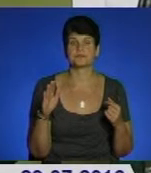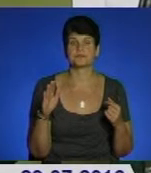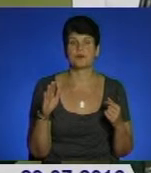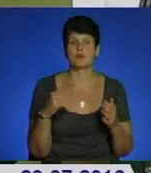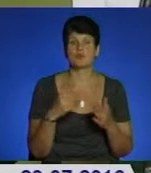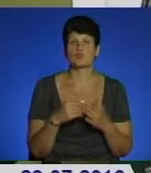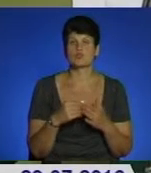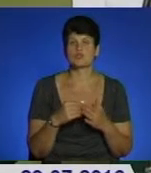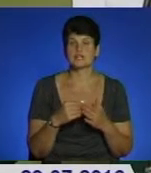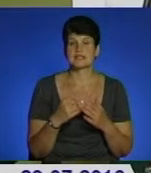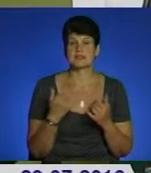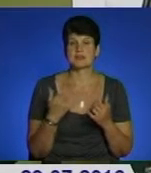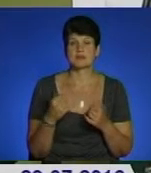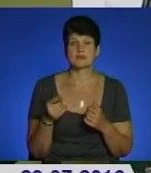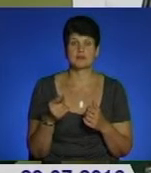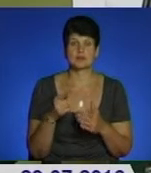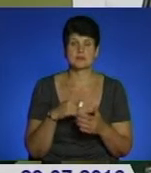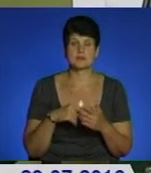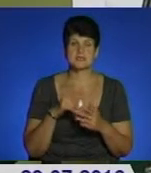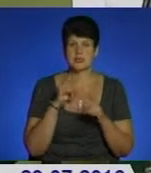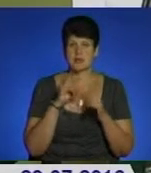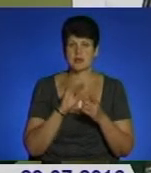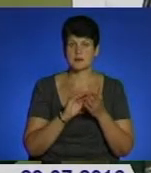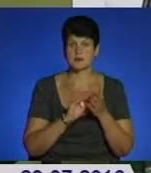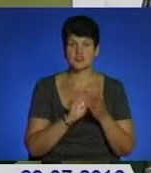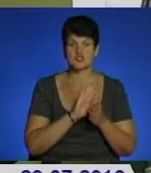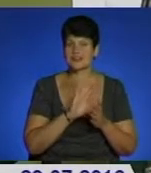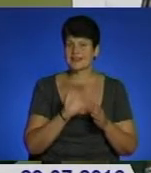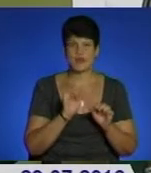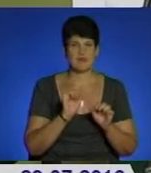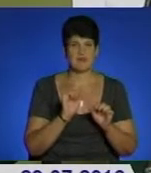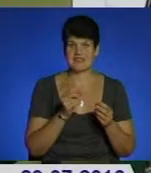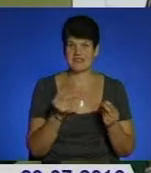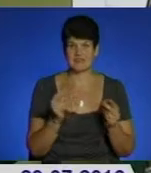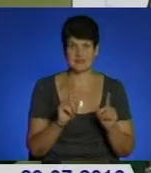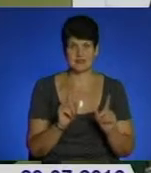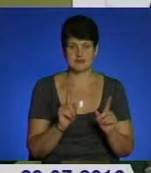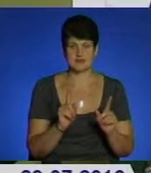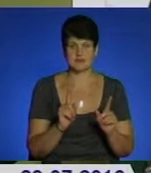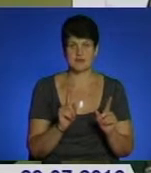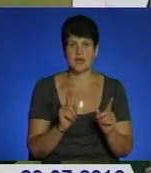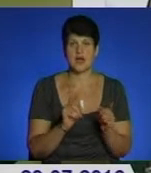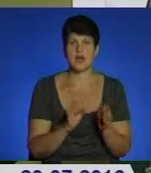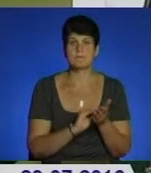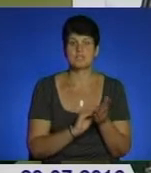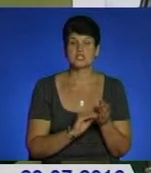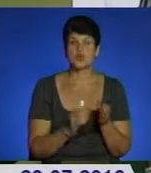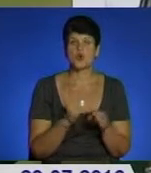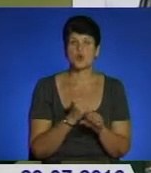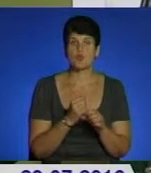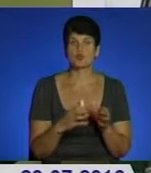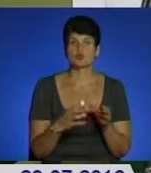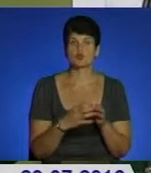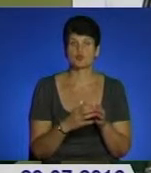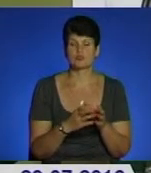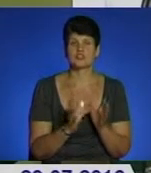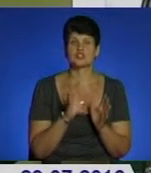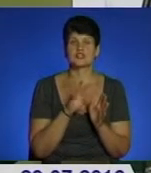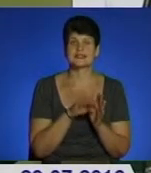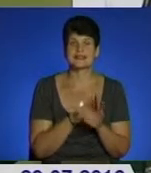Бюджет тепер в Тернопільській міській раді пише не управління фінансів, а пише робоча група з числа